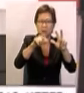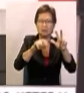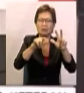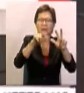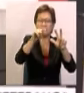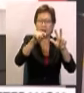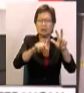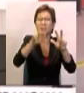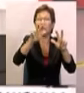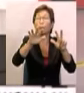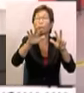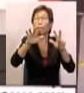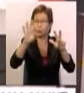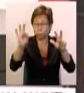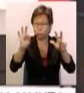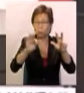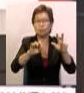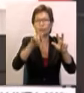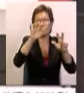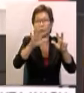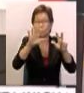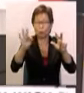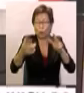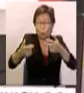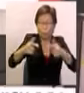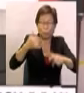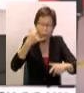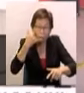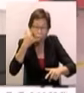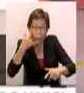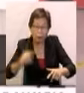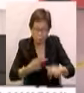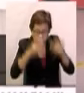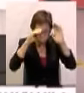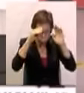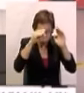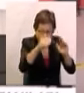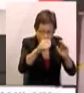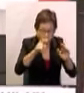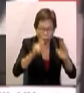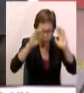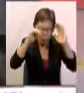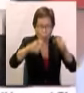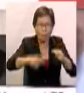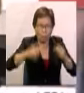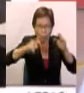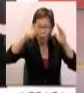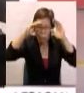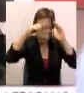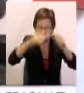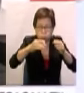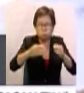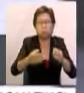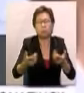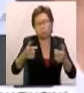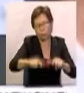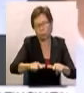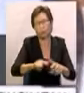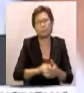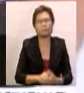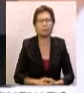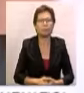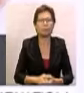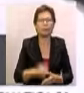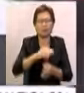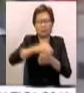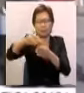yang kita tragedi yang berlaku, yang mana perlu kita beri perhatian lah. Baik, terima kasih tuan. Baik, setakat itu